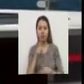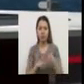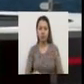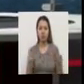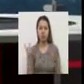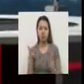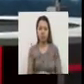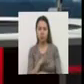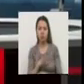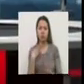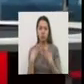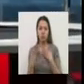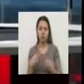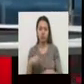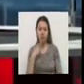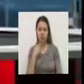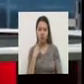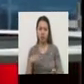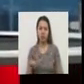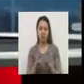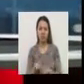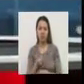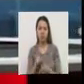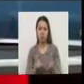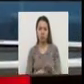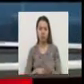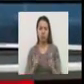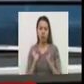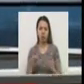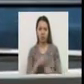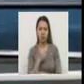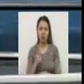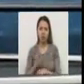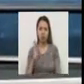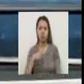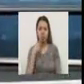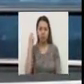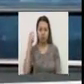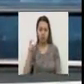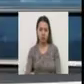болуы керектігін ерекше тоқталды. Сонда ғана бұл мәселе ретке қойылады, деді президент.